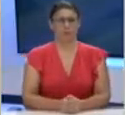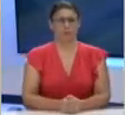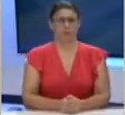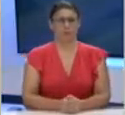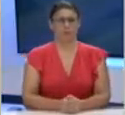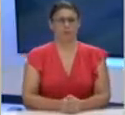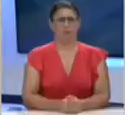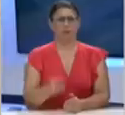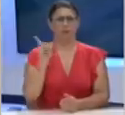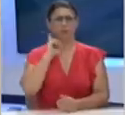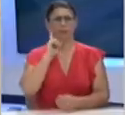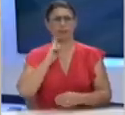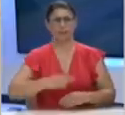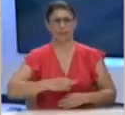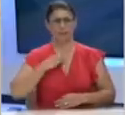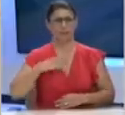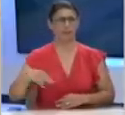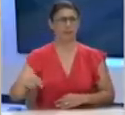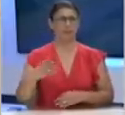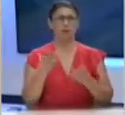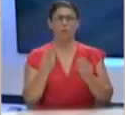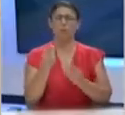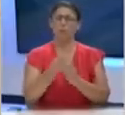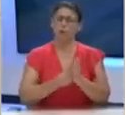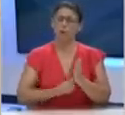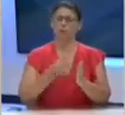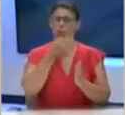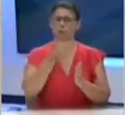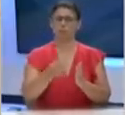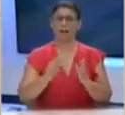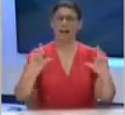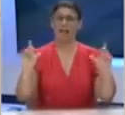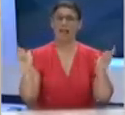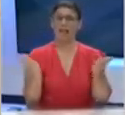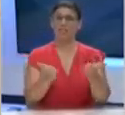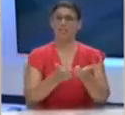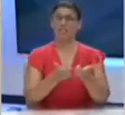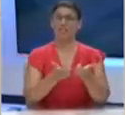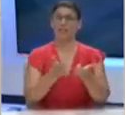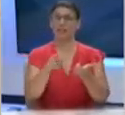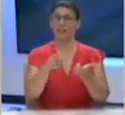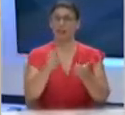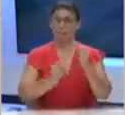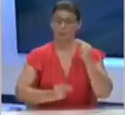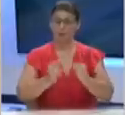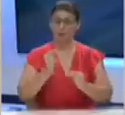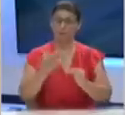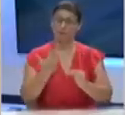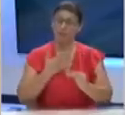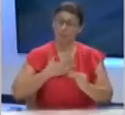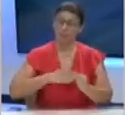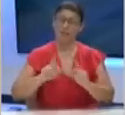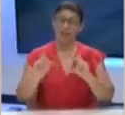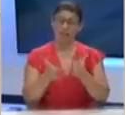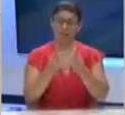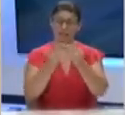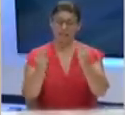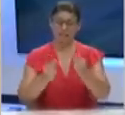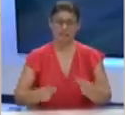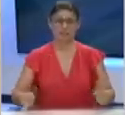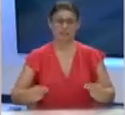πολλές φορές ότι εθνικής εμβέλειας προβλήματα απαιτούν εθνικές λύσεις, μακριά από κομματικούς